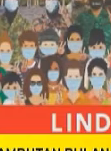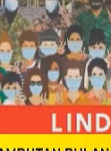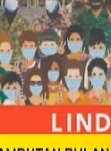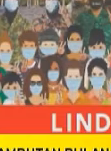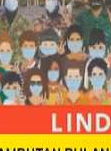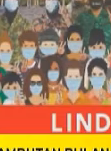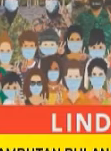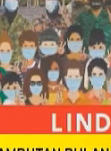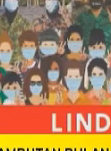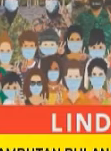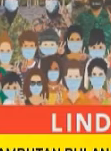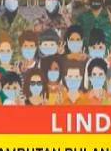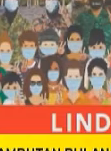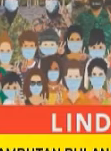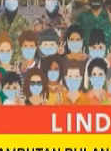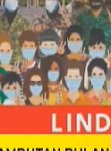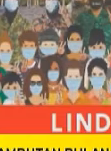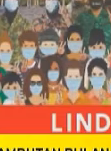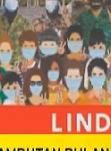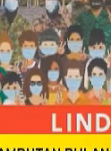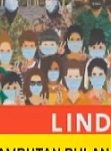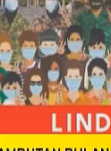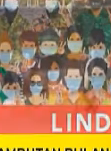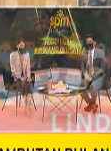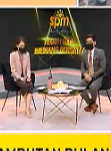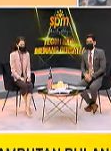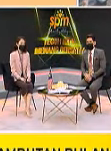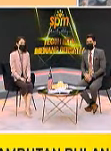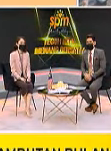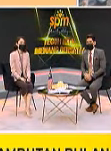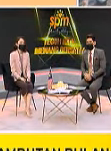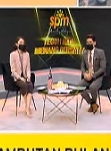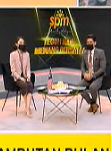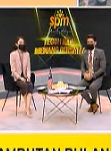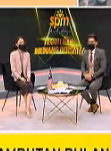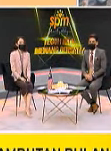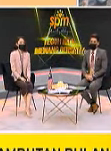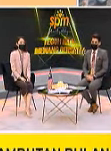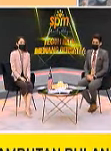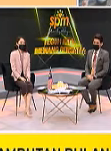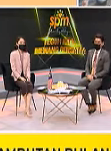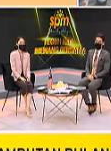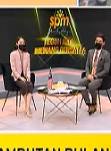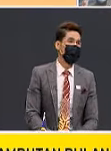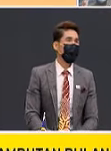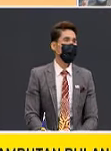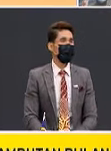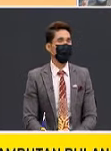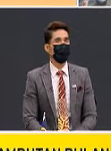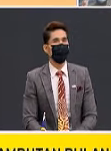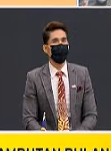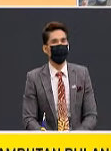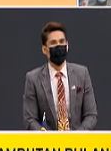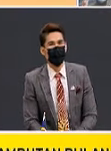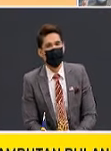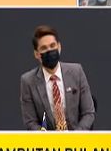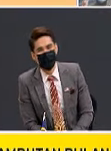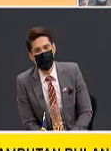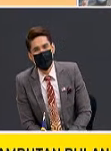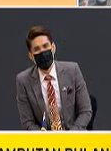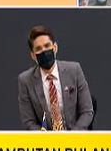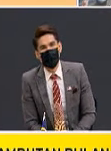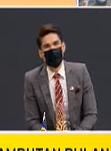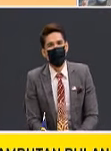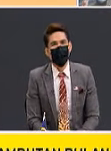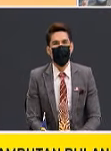persembahan yang terbaik pada hari tersebut. Ya. Untuk masyarakat pula, untuk mereka menyertai dan juga menzahirkan rasa cinta kita kepada